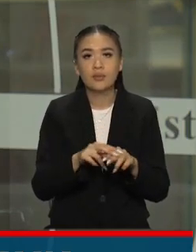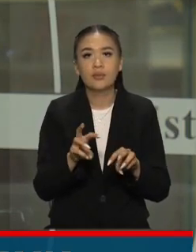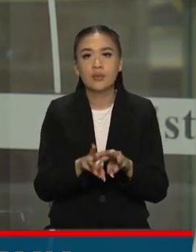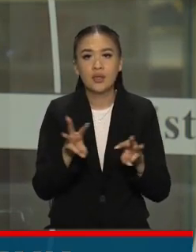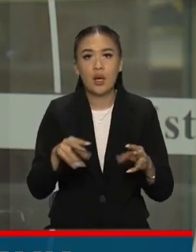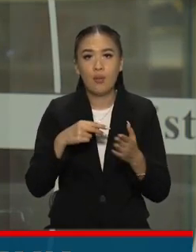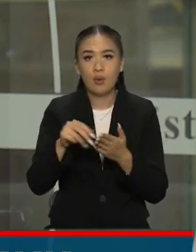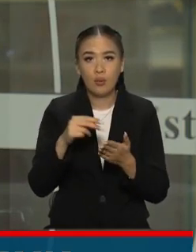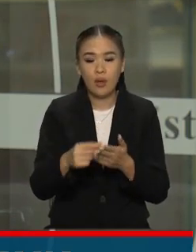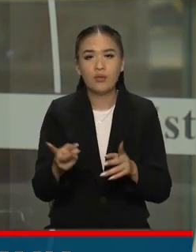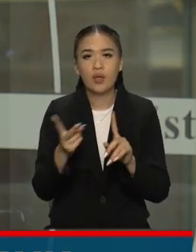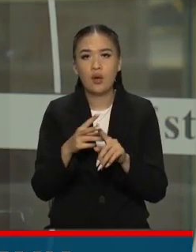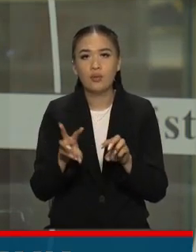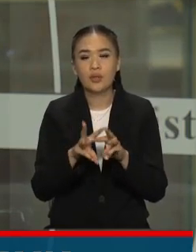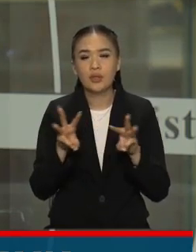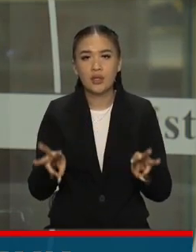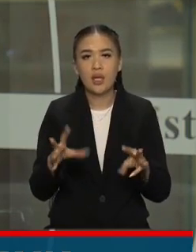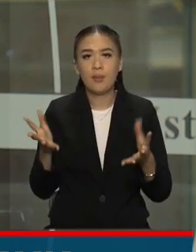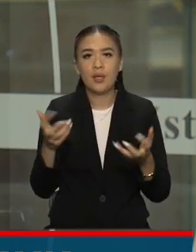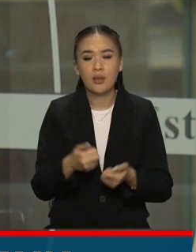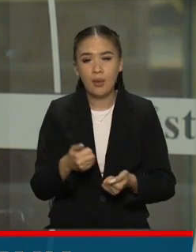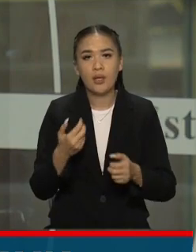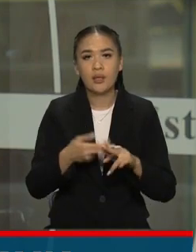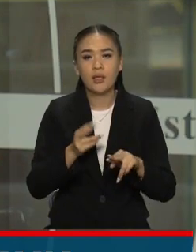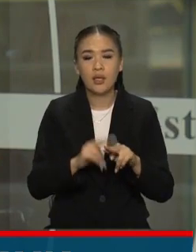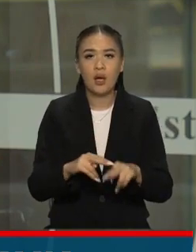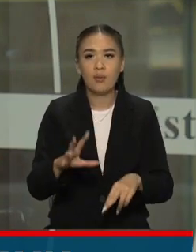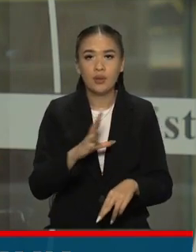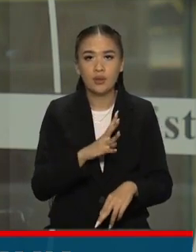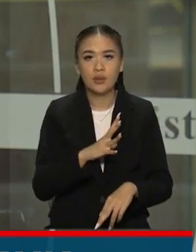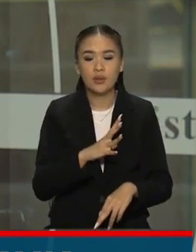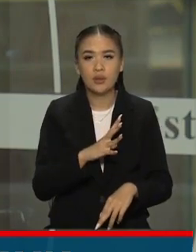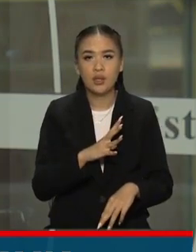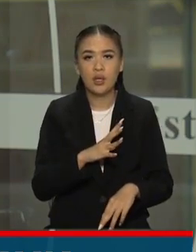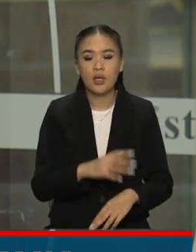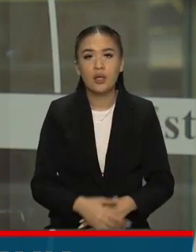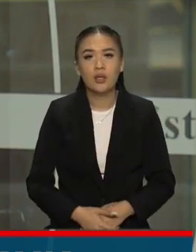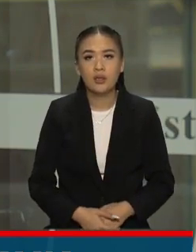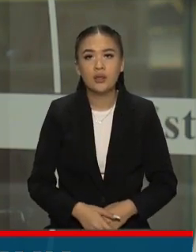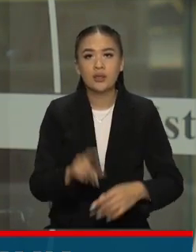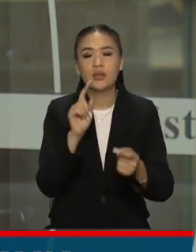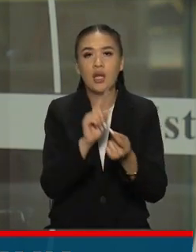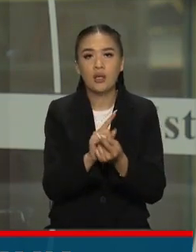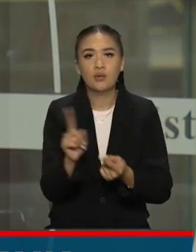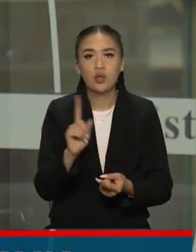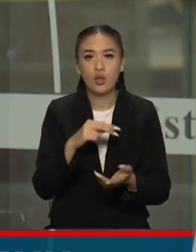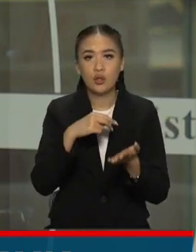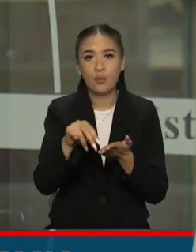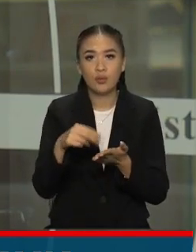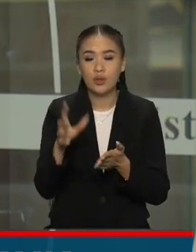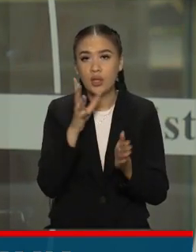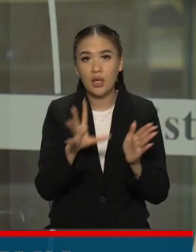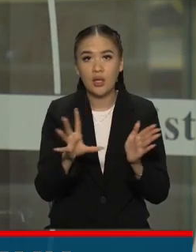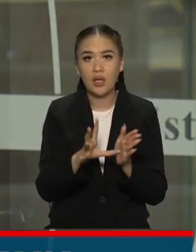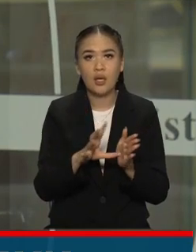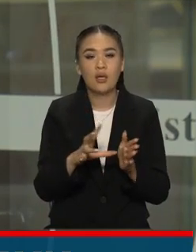закупает, второе министерство принимает. Здесь есть определенные бюрократические процедуры. Сталкиваются с тем, что закупленная техника может быть